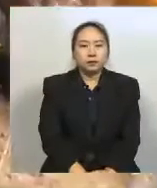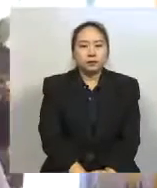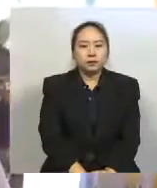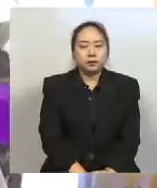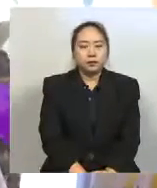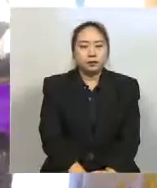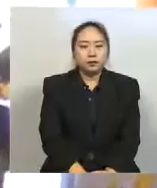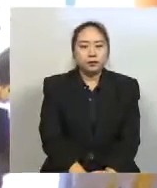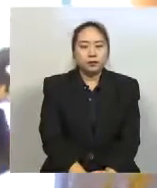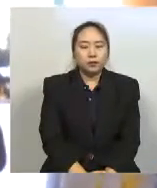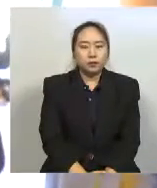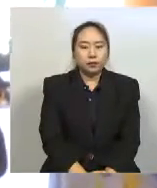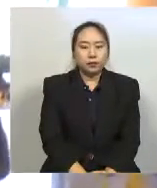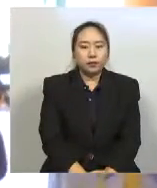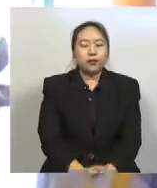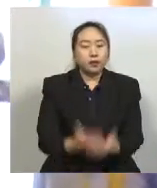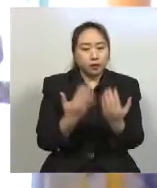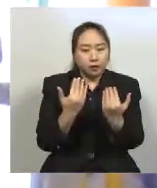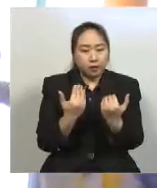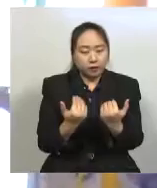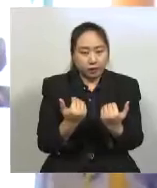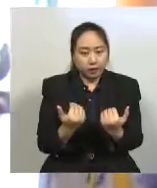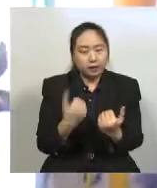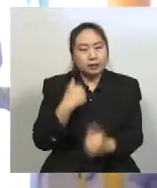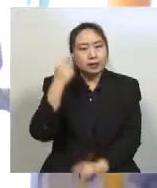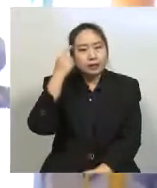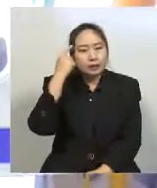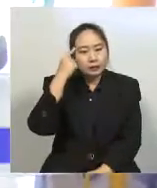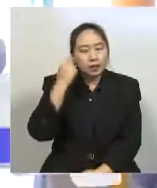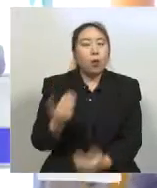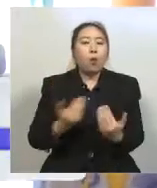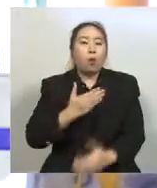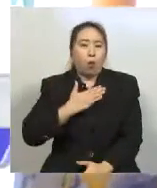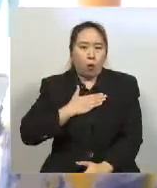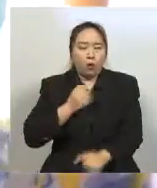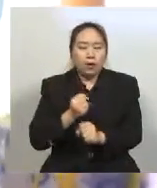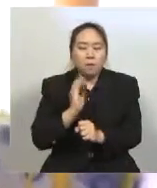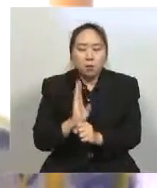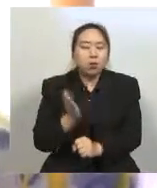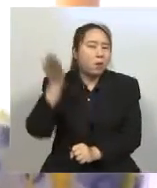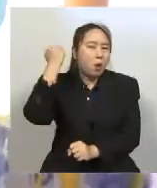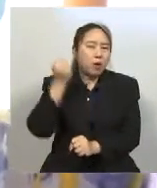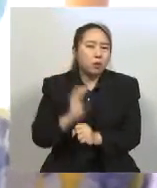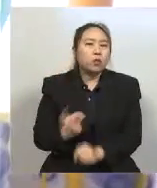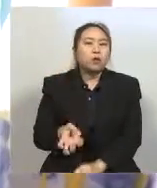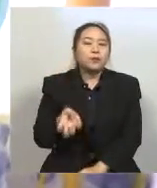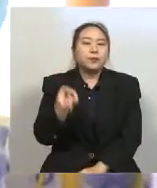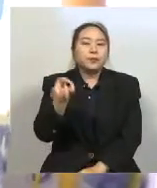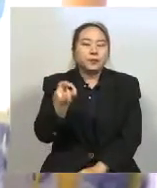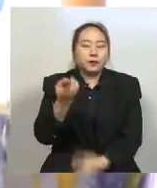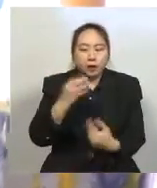ด้วยอย่างนี้นะก็อย่างน้อยก็อีกอย่างที่ก็คิดว่าลูกเราคงทำบุญมาแค่นี้แล้วก็ภูมิใจที่เขาแบ